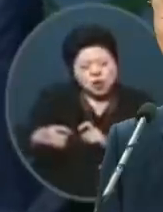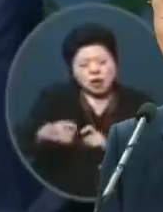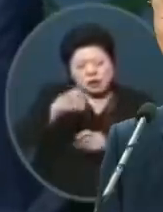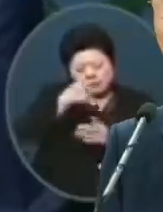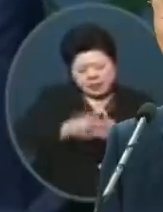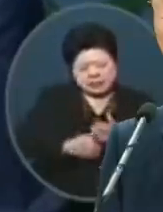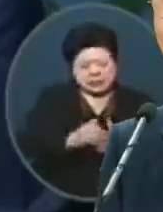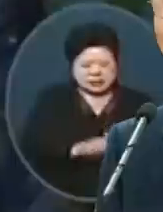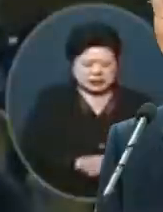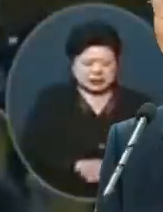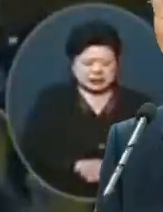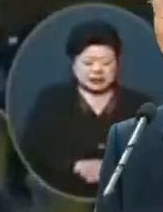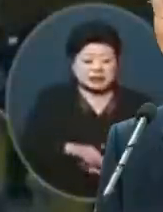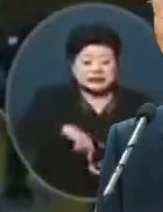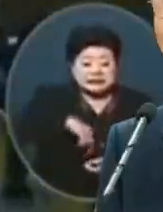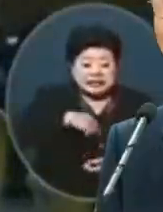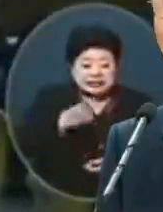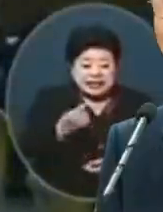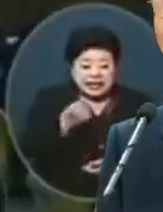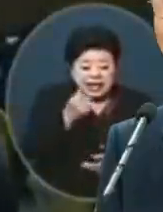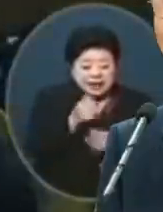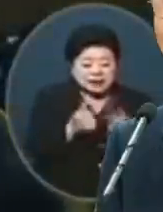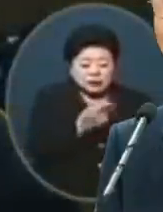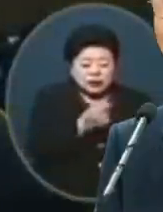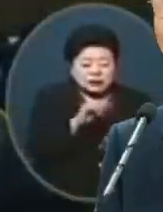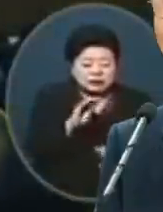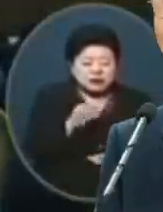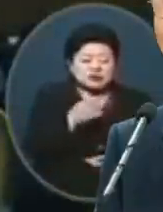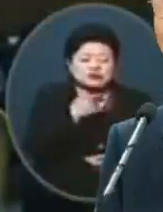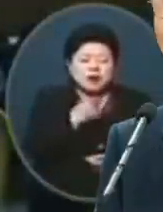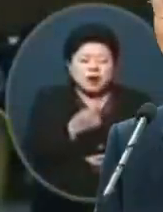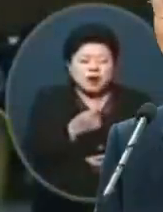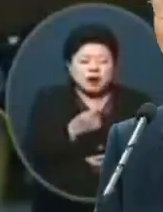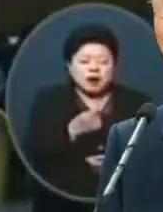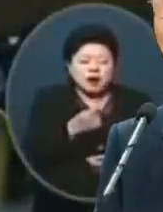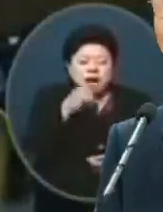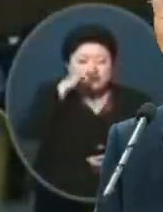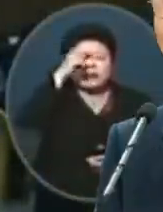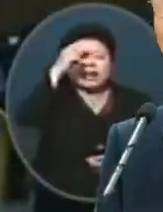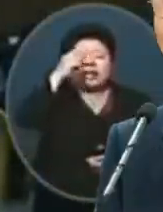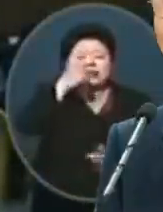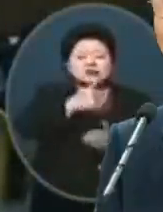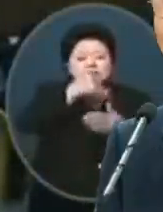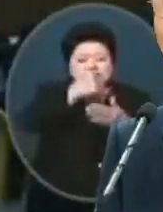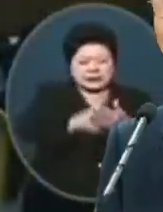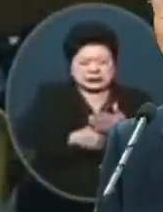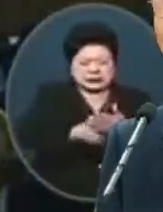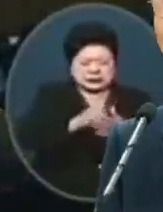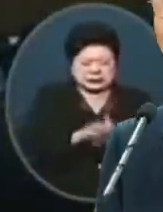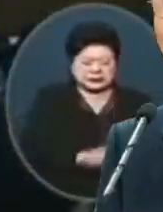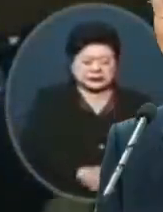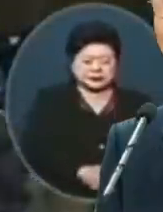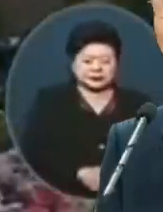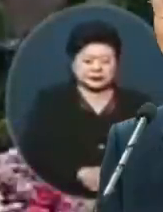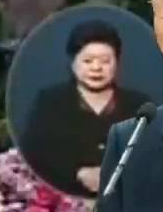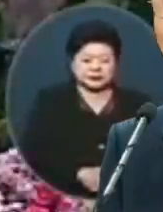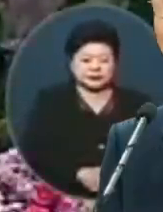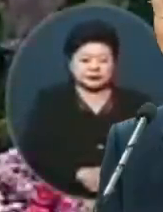타락시키는 것입니다. 자기가 하나님과 동등되게 하려다가 타락했는데